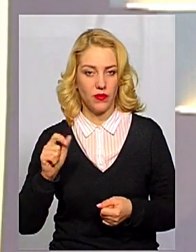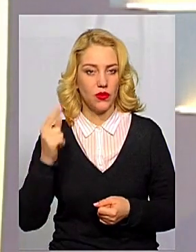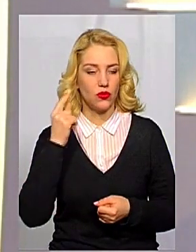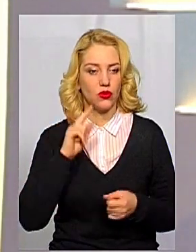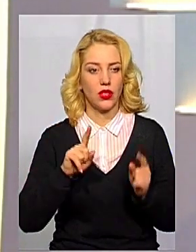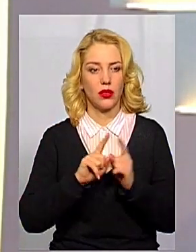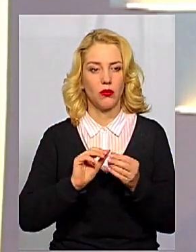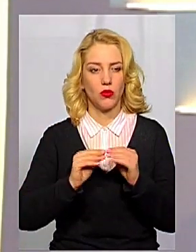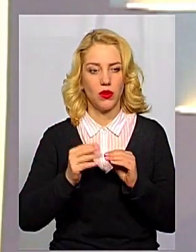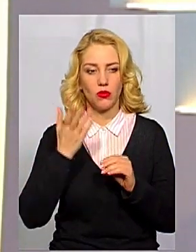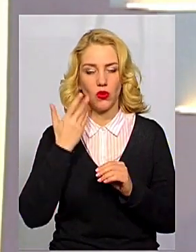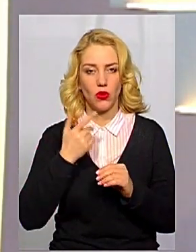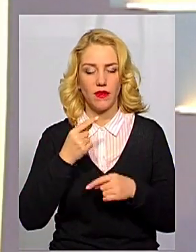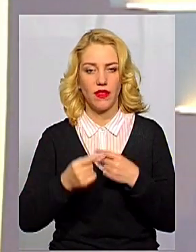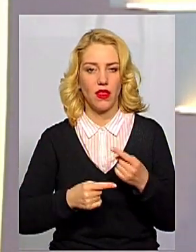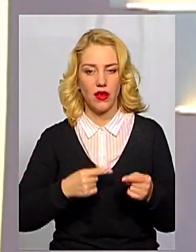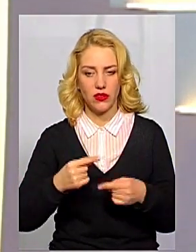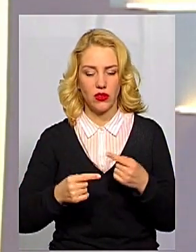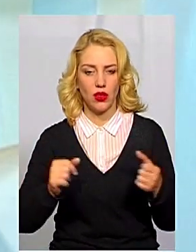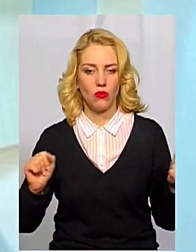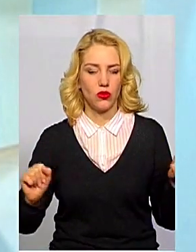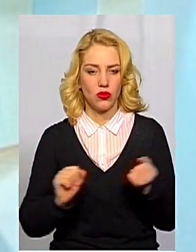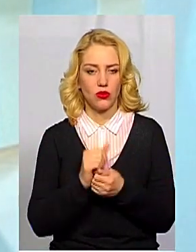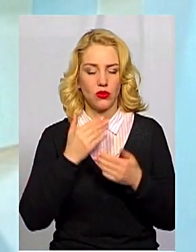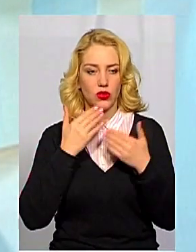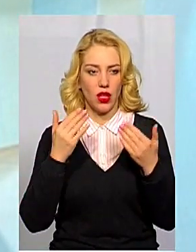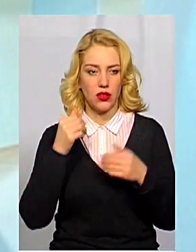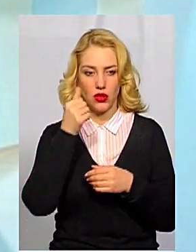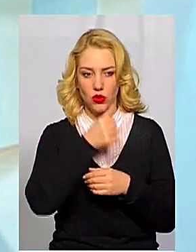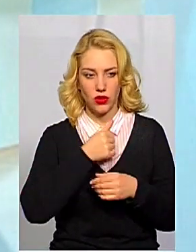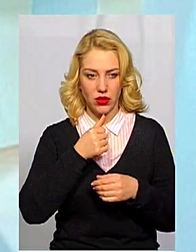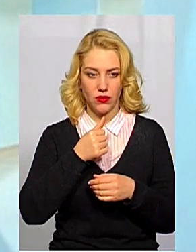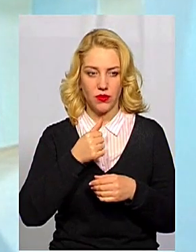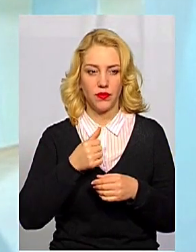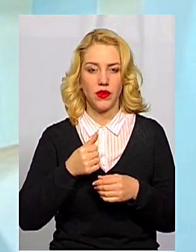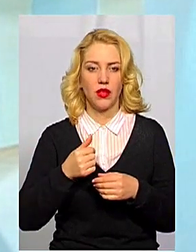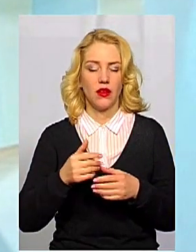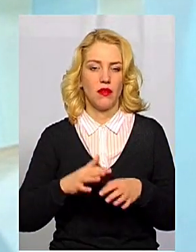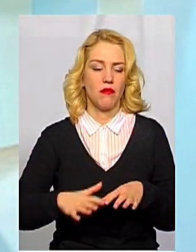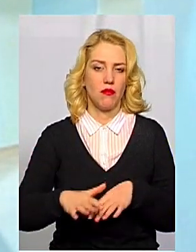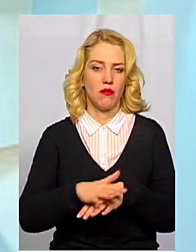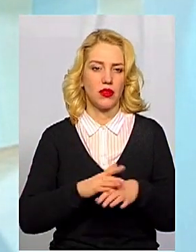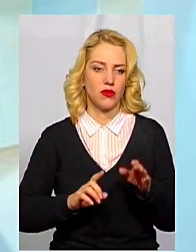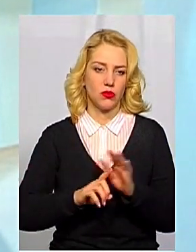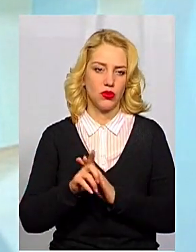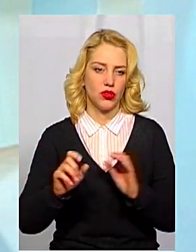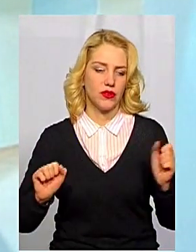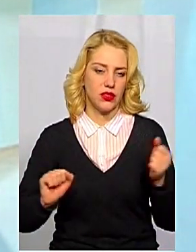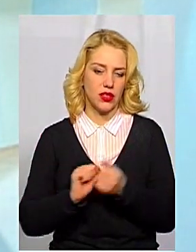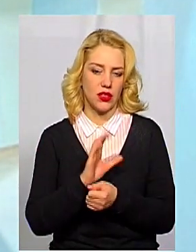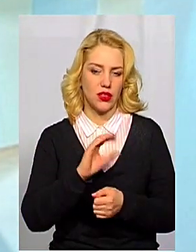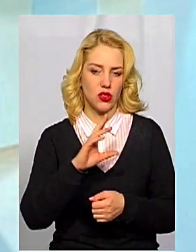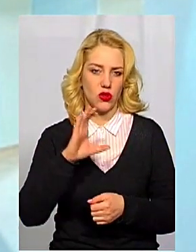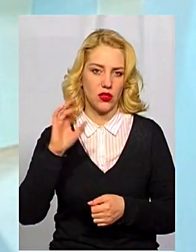коли внаслідок посухи останніх років, з такої досить тривалої, масово почали всихати соснові насадження, в